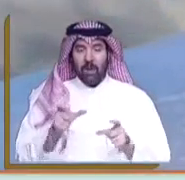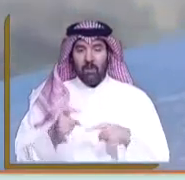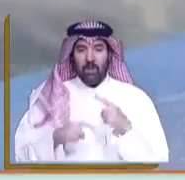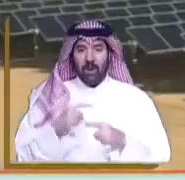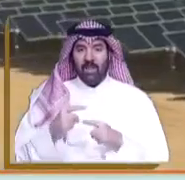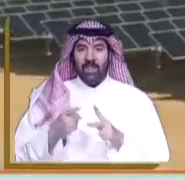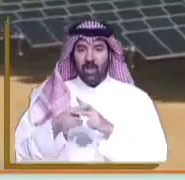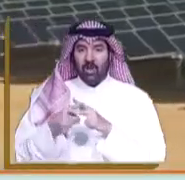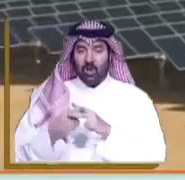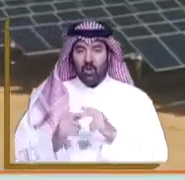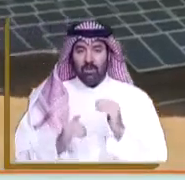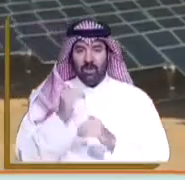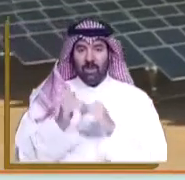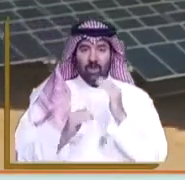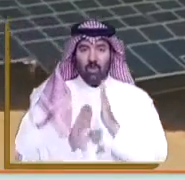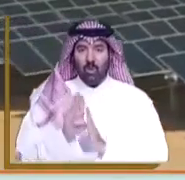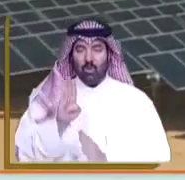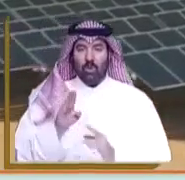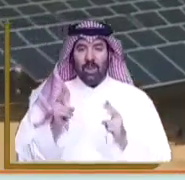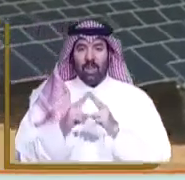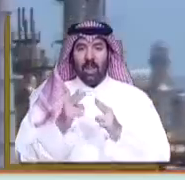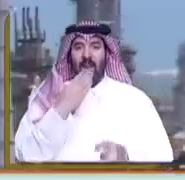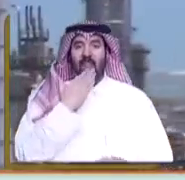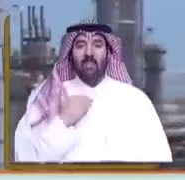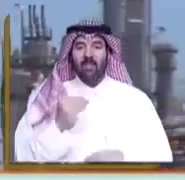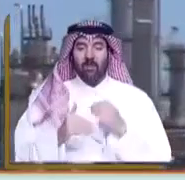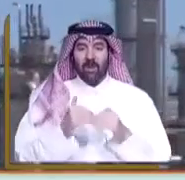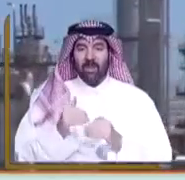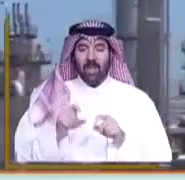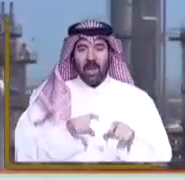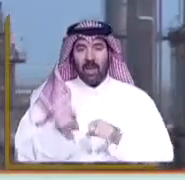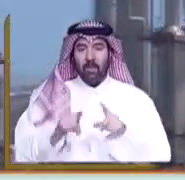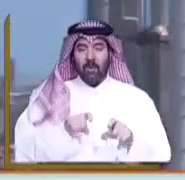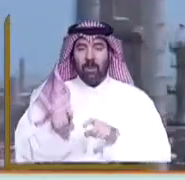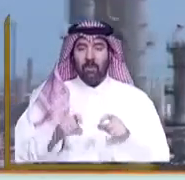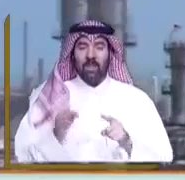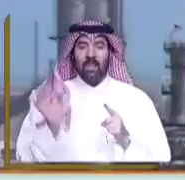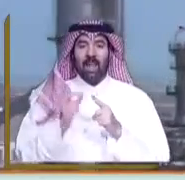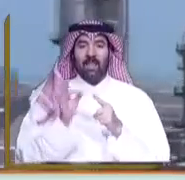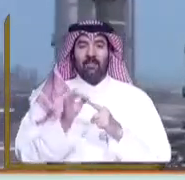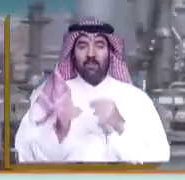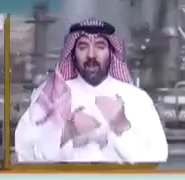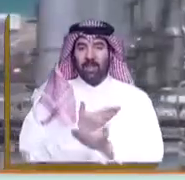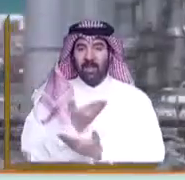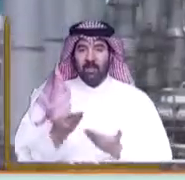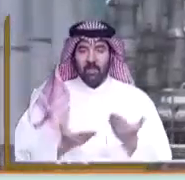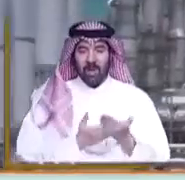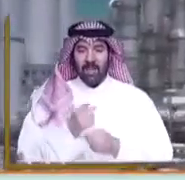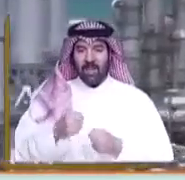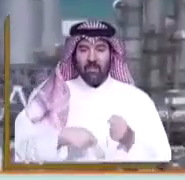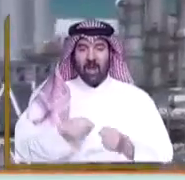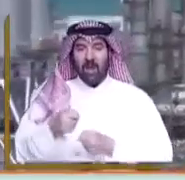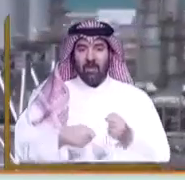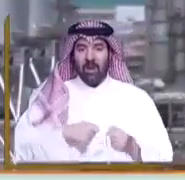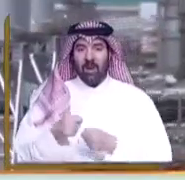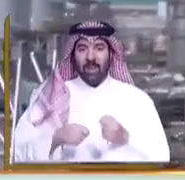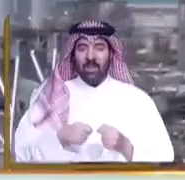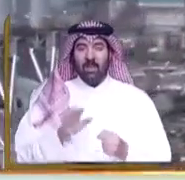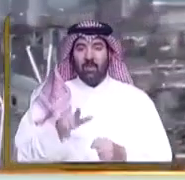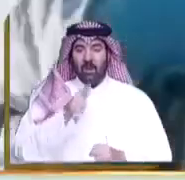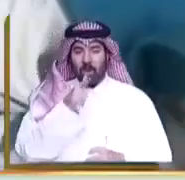الطاقة النظيفة، إضافة إلى تنمية الاقتصاد الرقمي وتعزيز التبادل التجاري وزيادة مرور